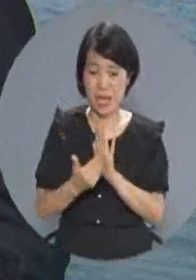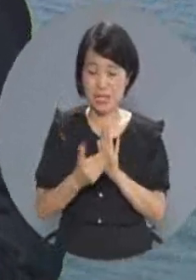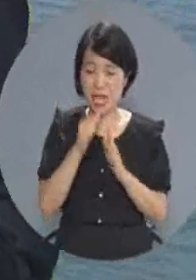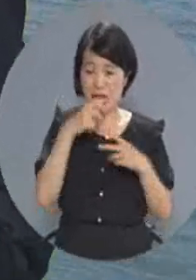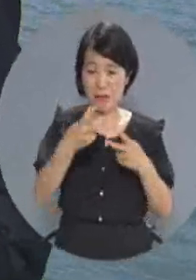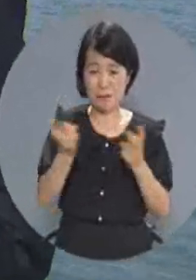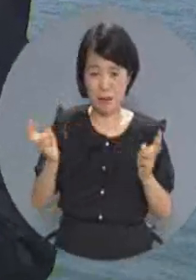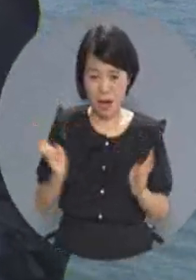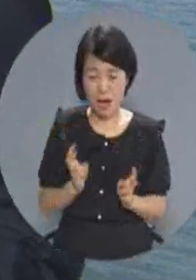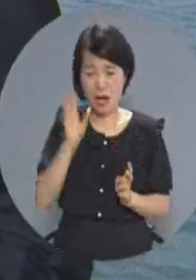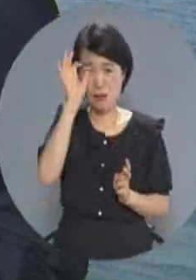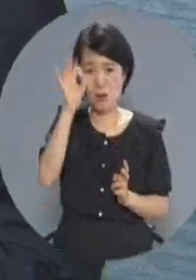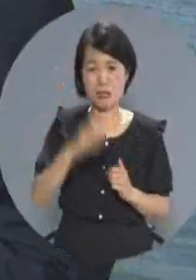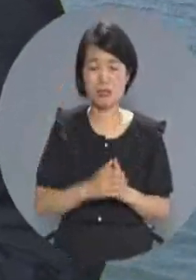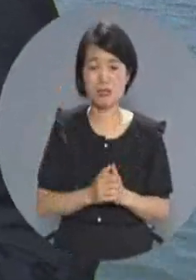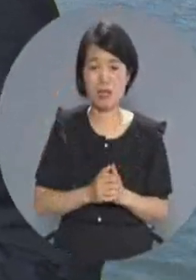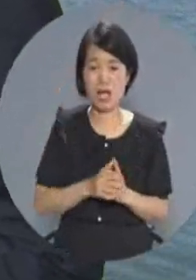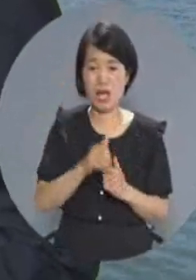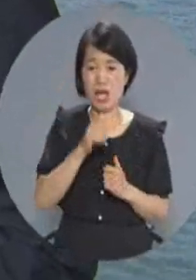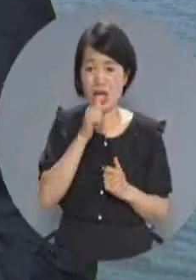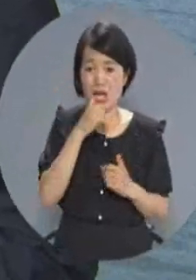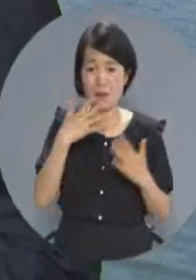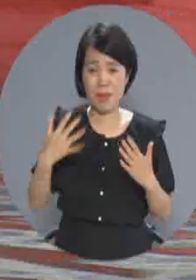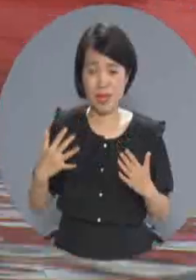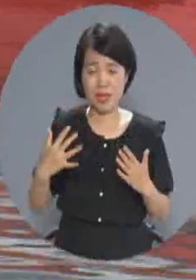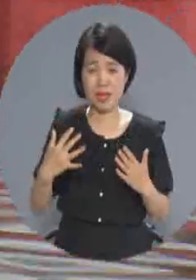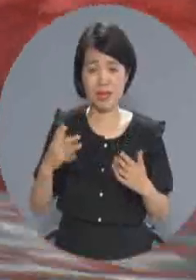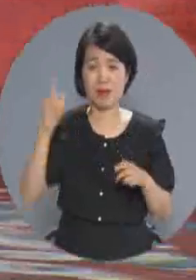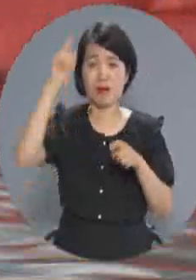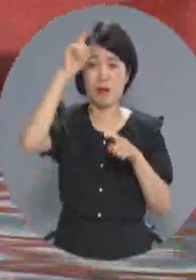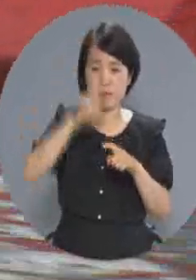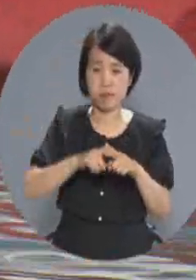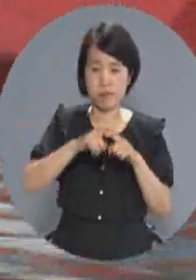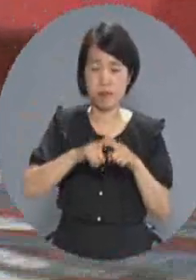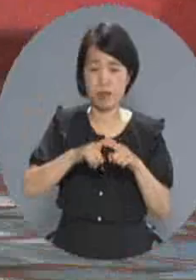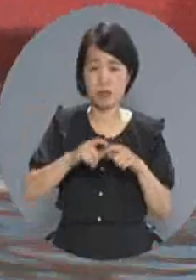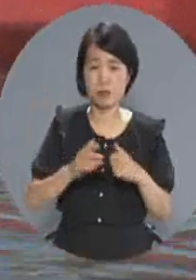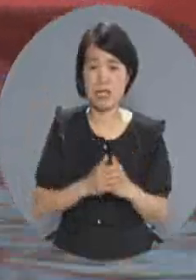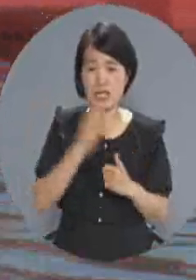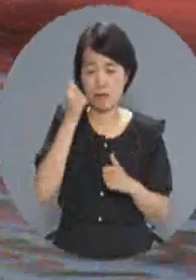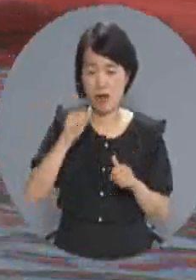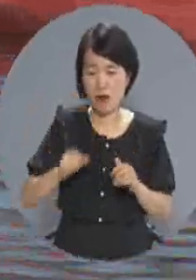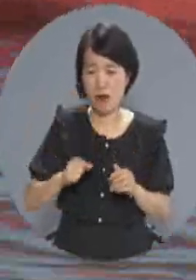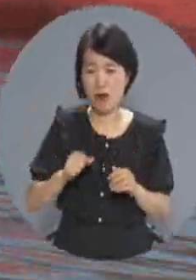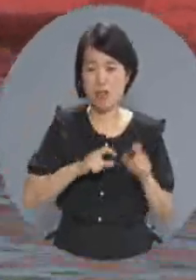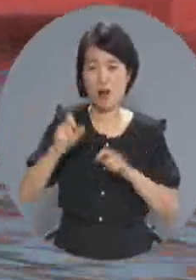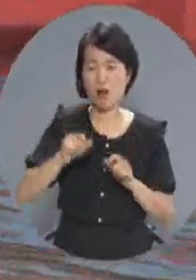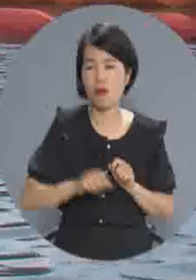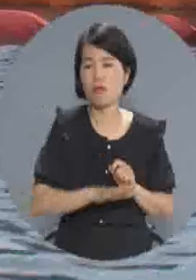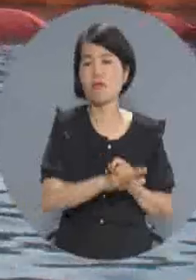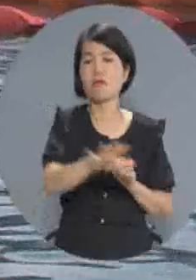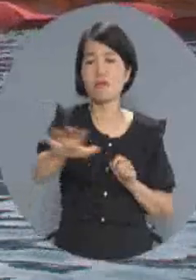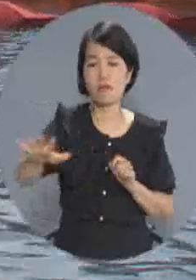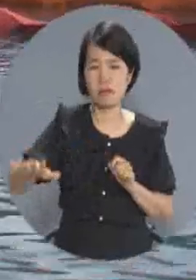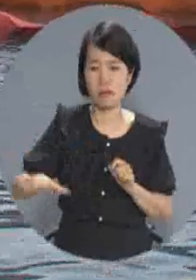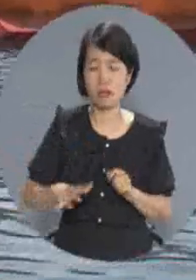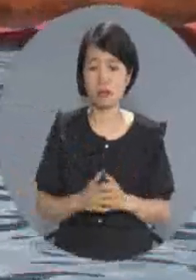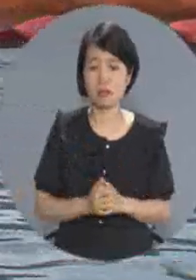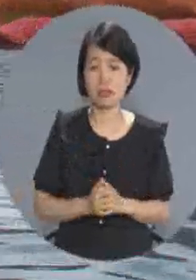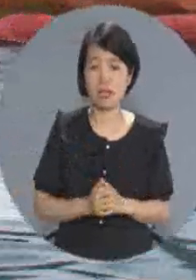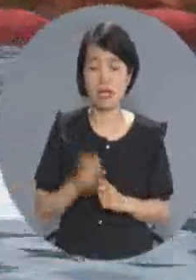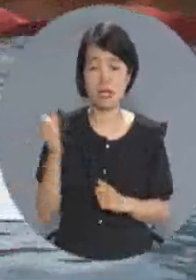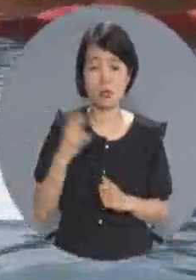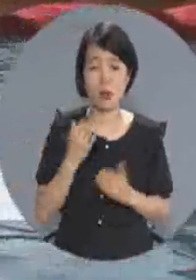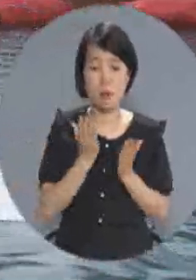펜스가 보시는 것처럼 배 위에 걸쳐 있습니다. 이 때문에 기름띠가 더 확산됐습니다. 또 해경은